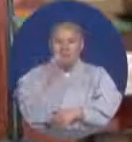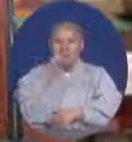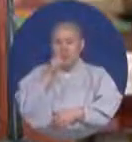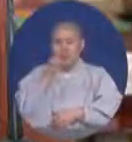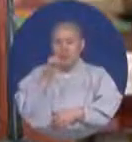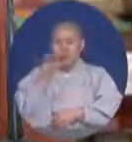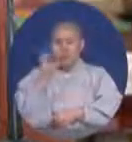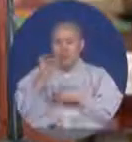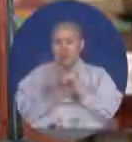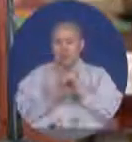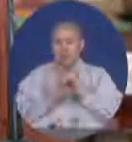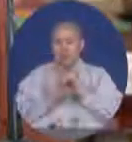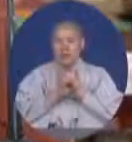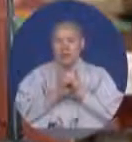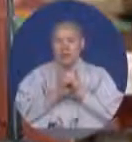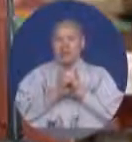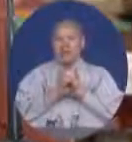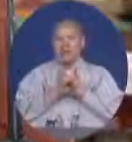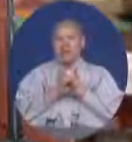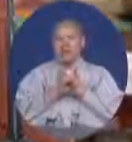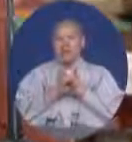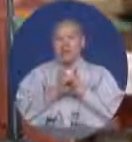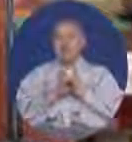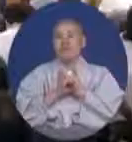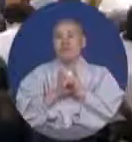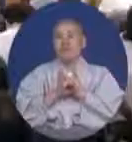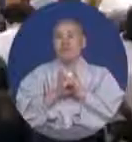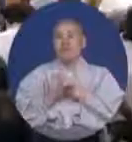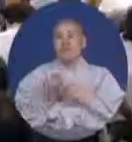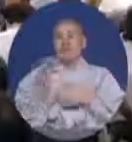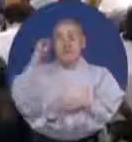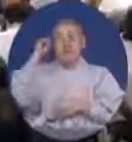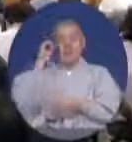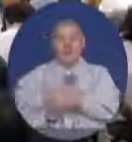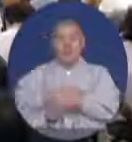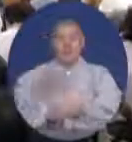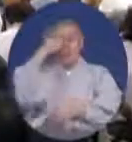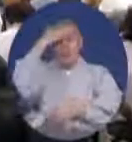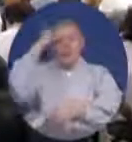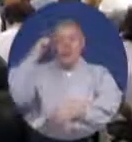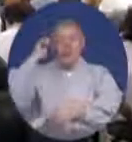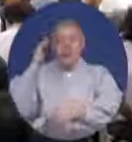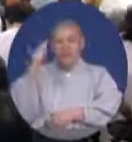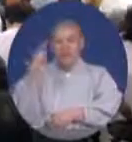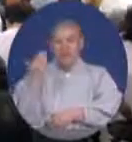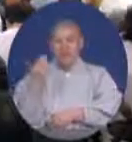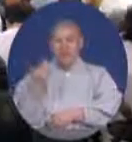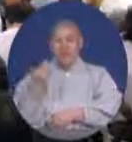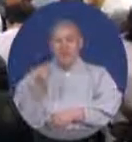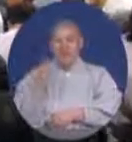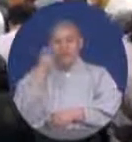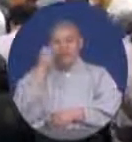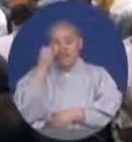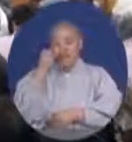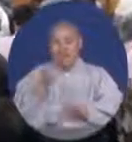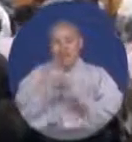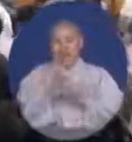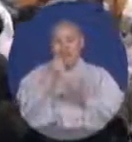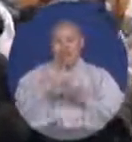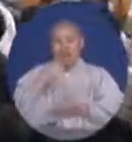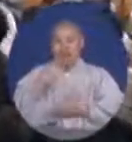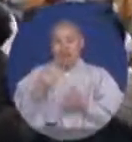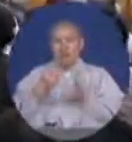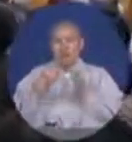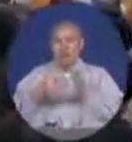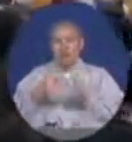때는 반야가 조부가 되는 거예요. 할아버지가 돼요. 에? 이게 이제 묘해요. 그래서 부처님도